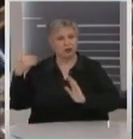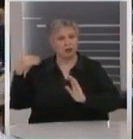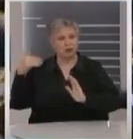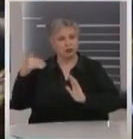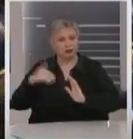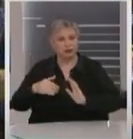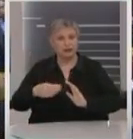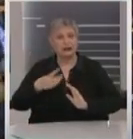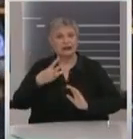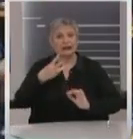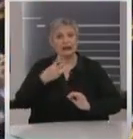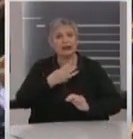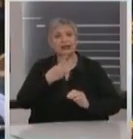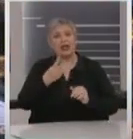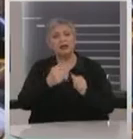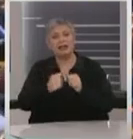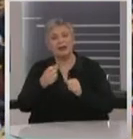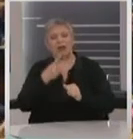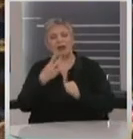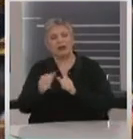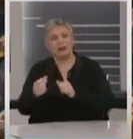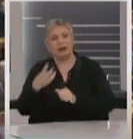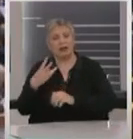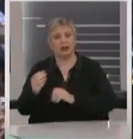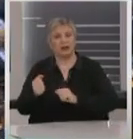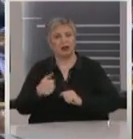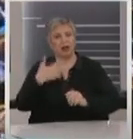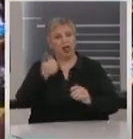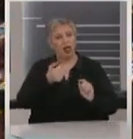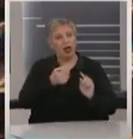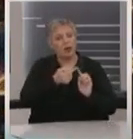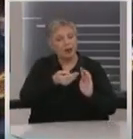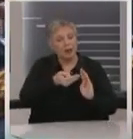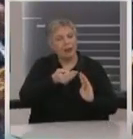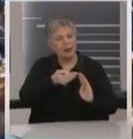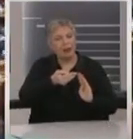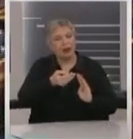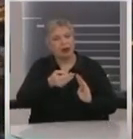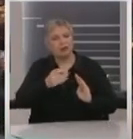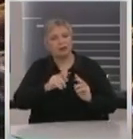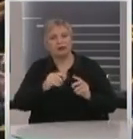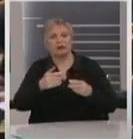τρίμηνα, αύξηση του ΑΕΠ κατά 0,4 το πρώτο, κατά 1,6 το δεύτερο